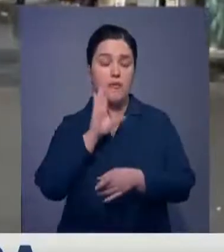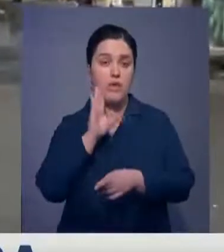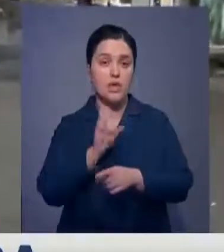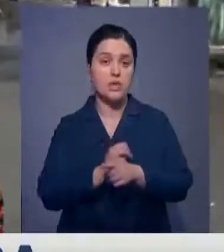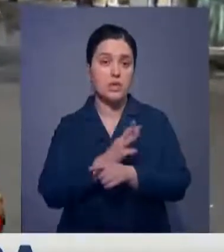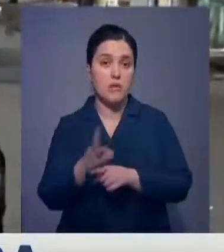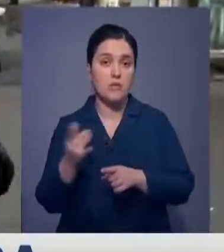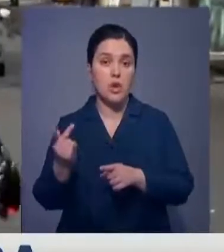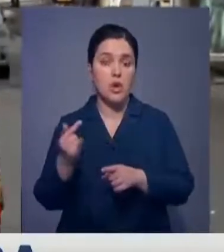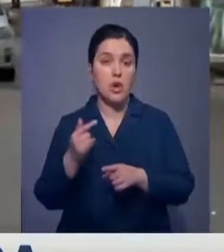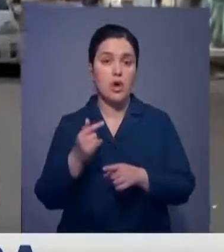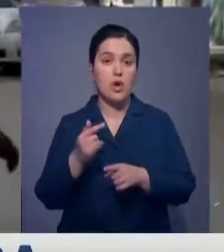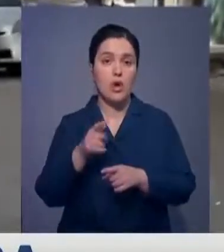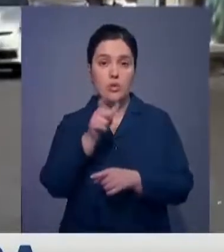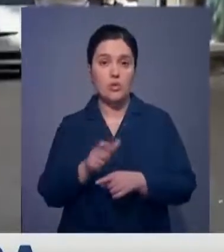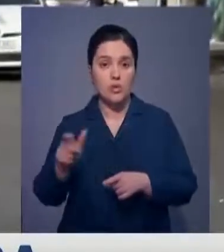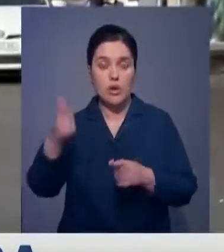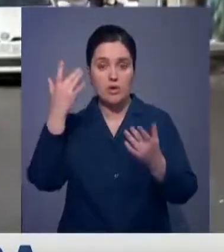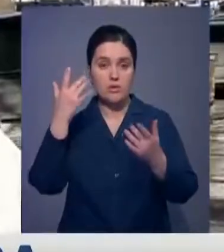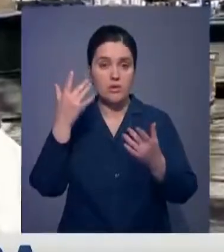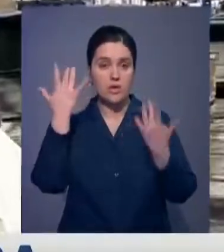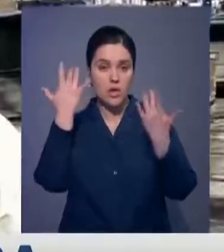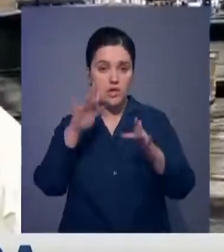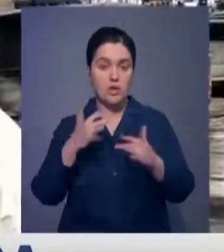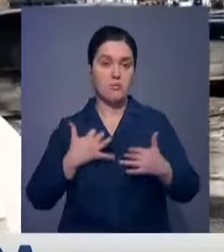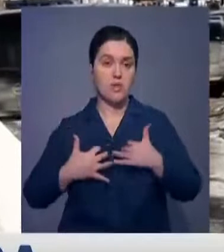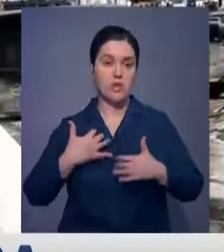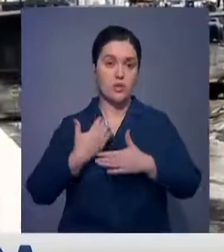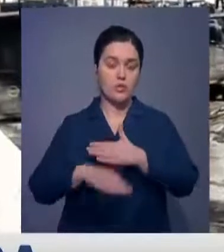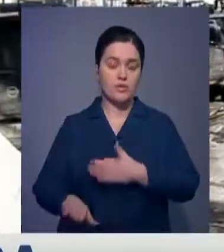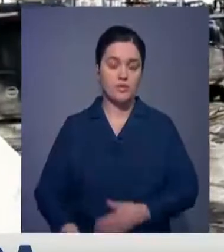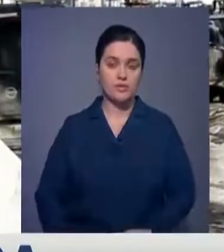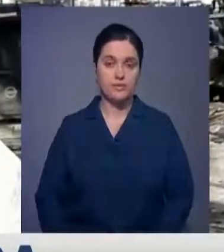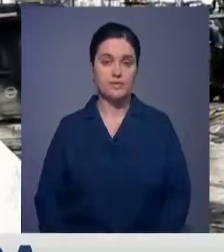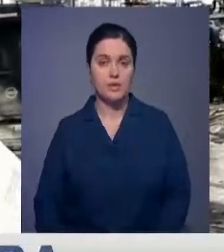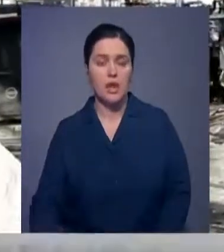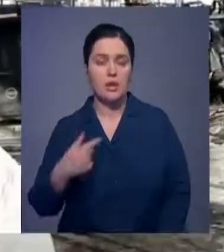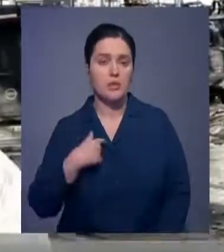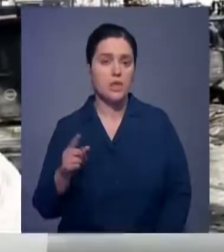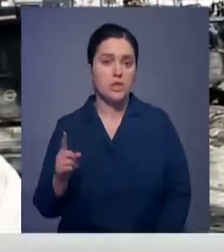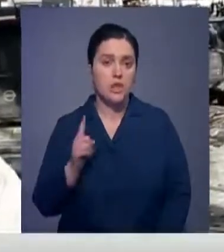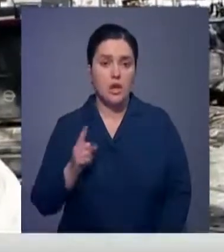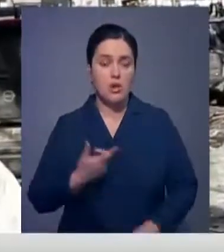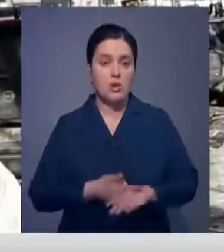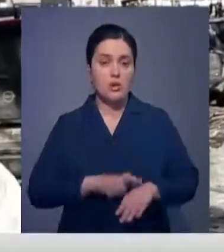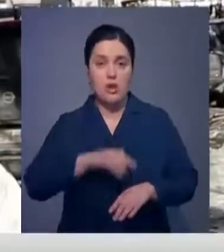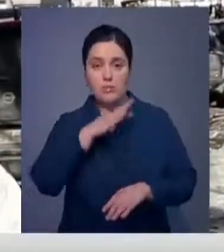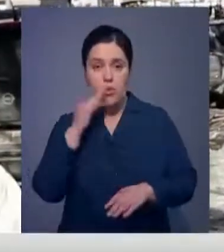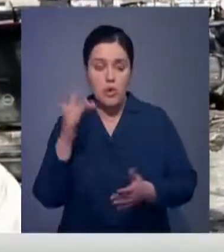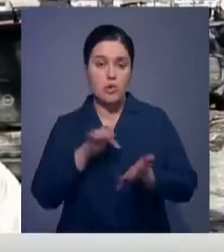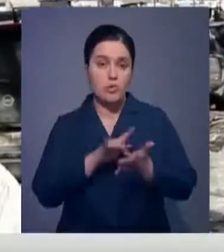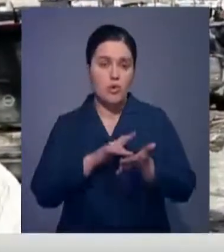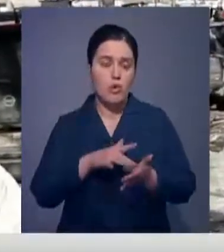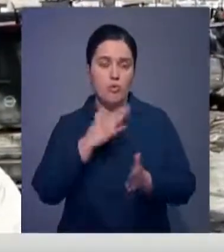И гости, не ожидавшие такого, спешно покидали отели. В этом году мы ждали очень много туристов, было очень много броней. В моем